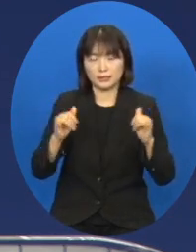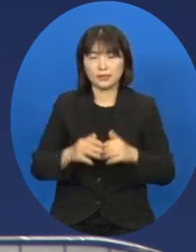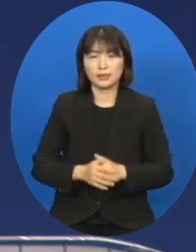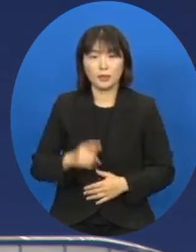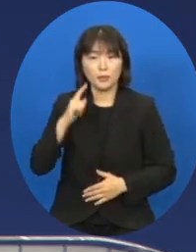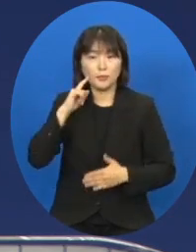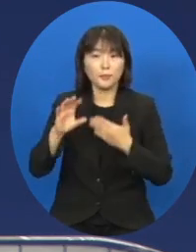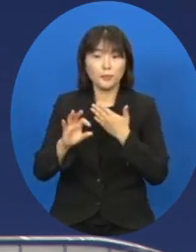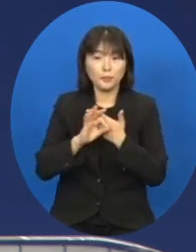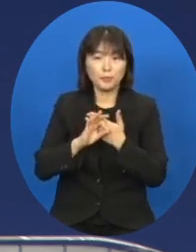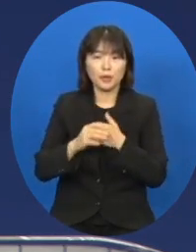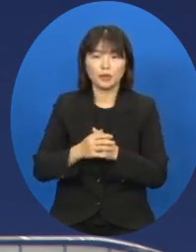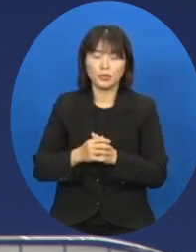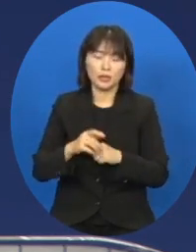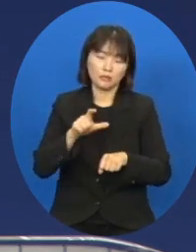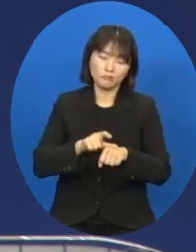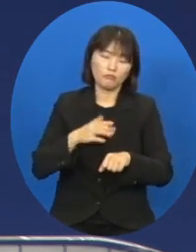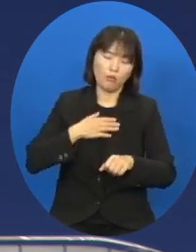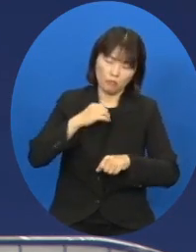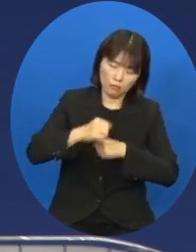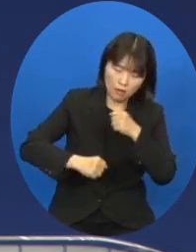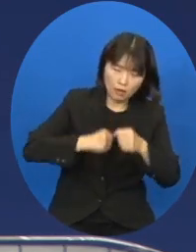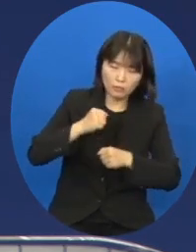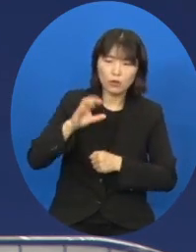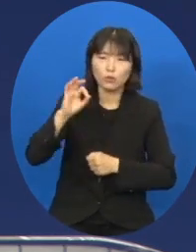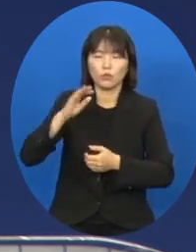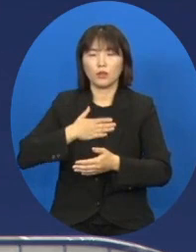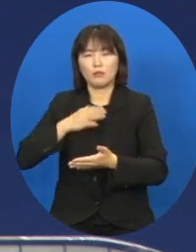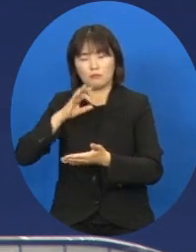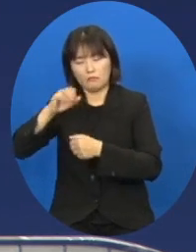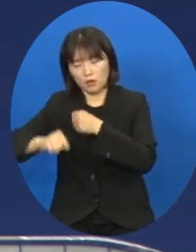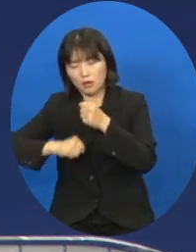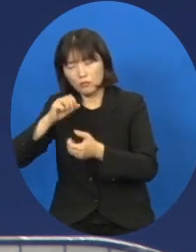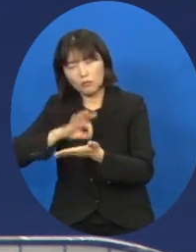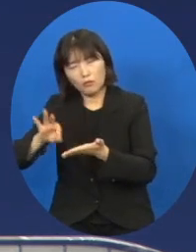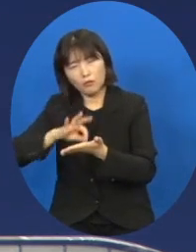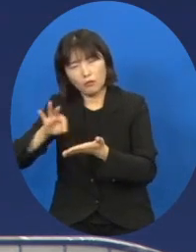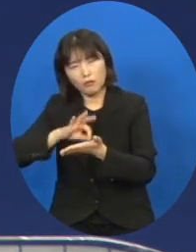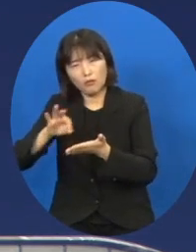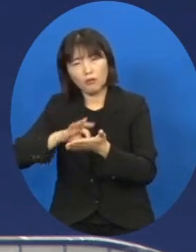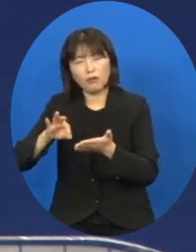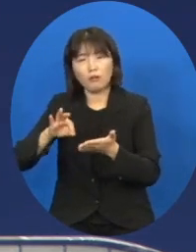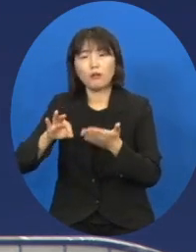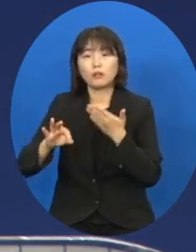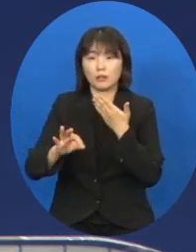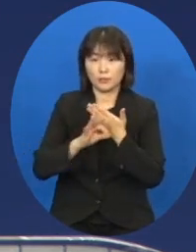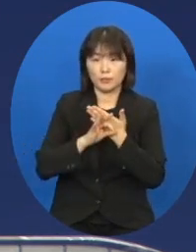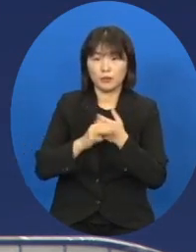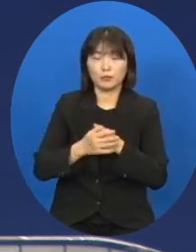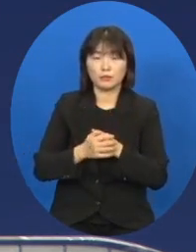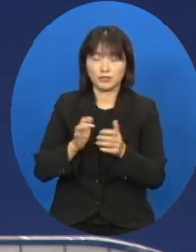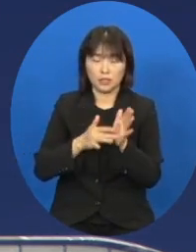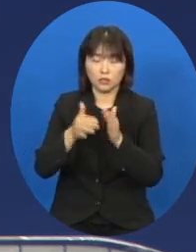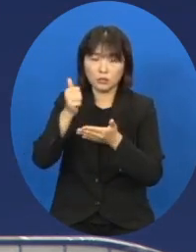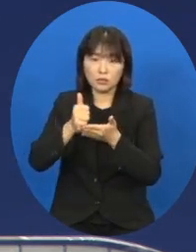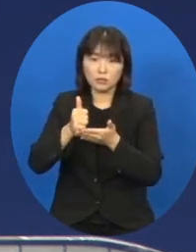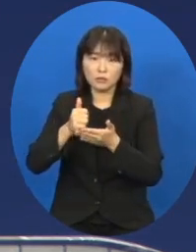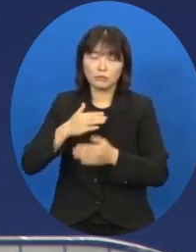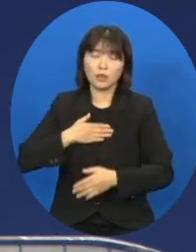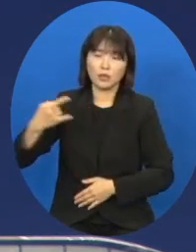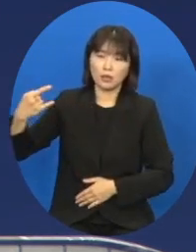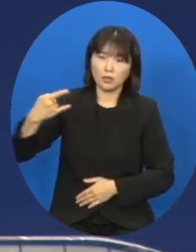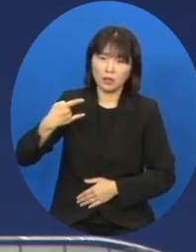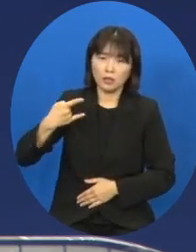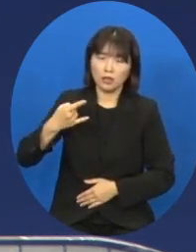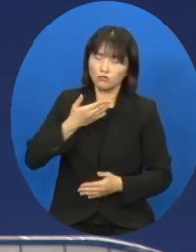우리가 시간도 내 마음대로, 돈도 내 마음대로 그렇게 쓰고 있다면 예수님은 나에게